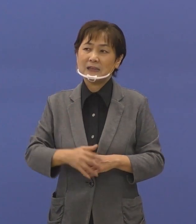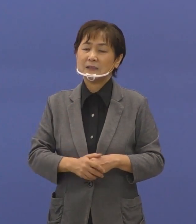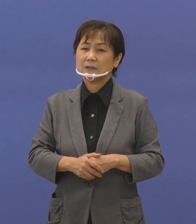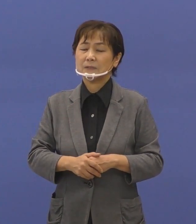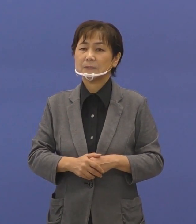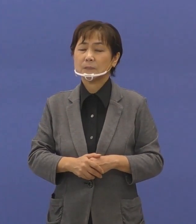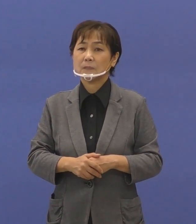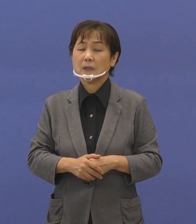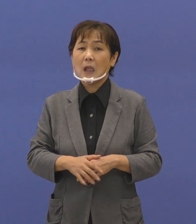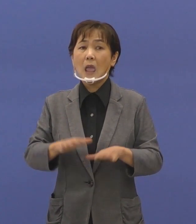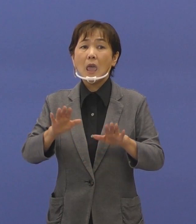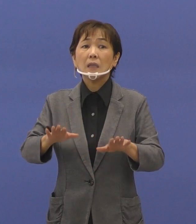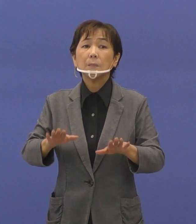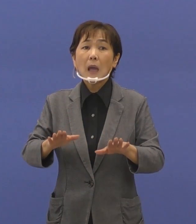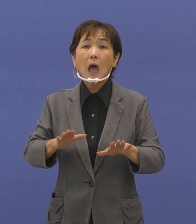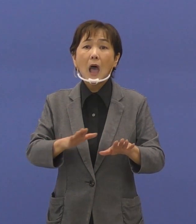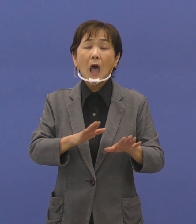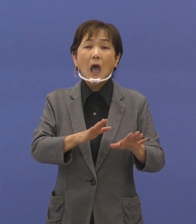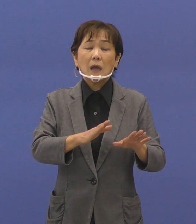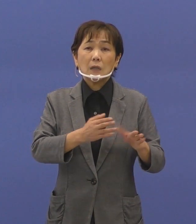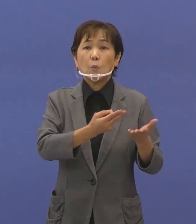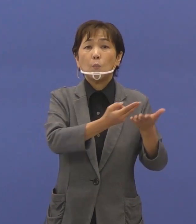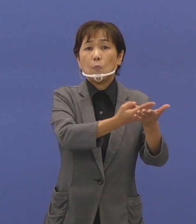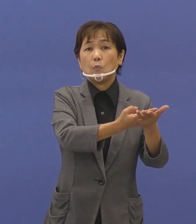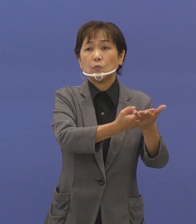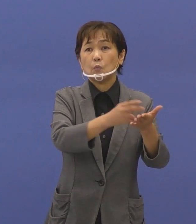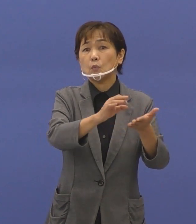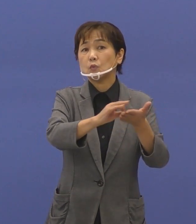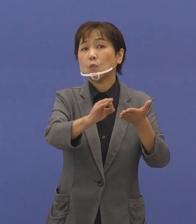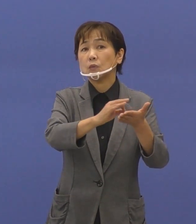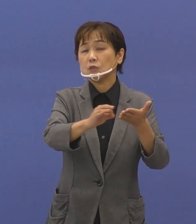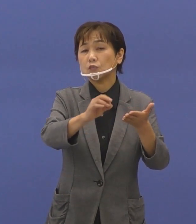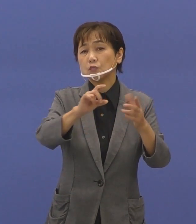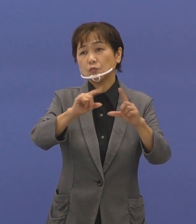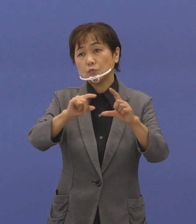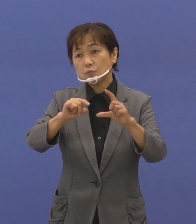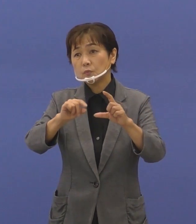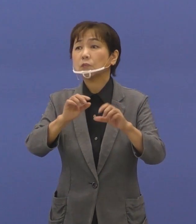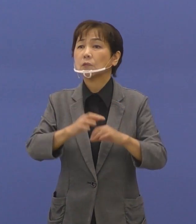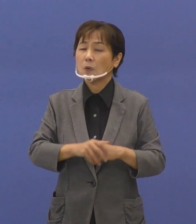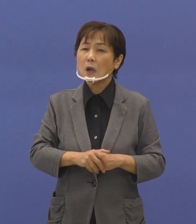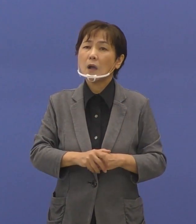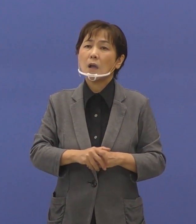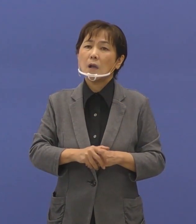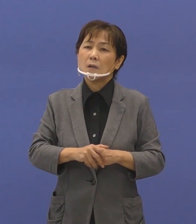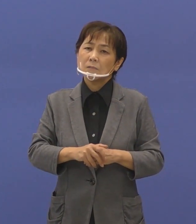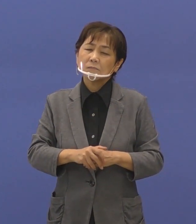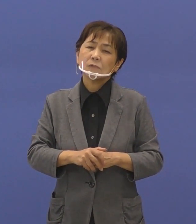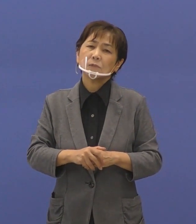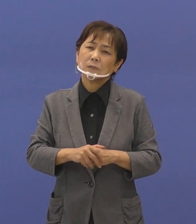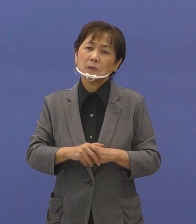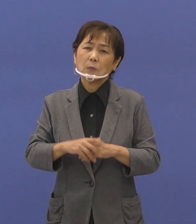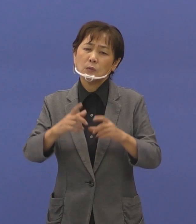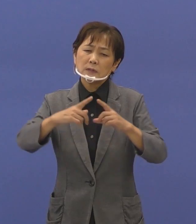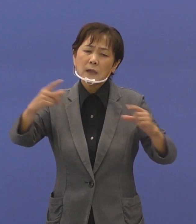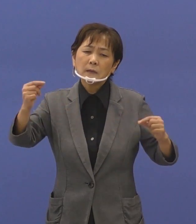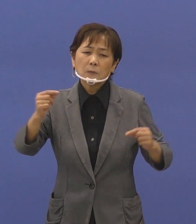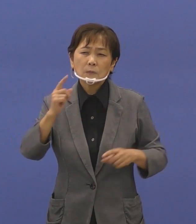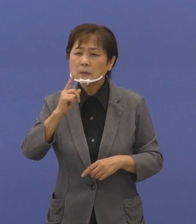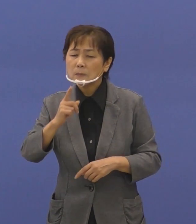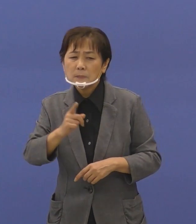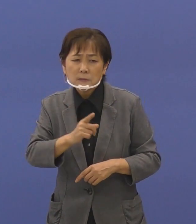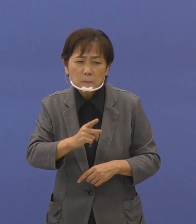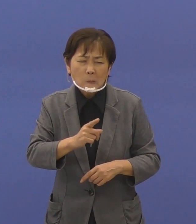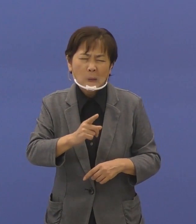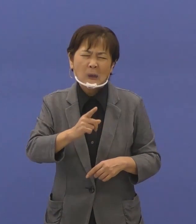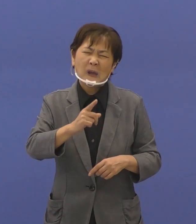病床使用率 40% 台前半で、対10万人あたりの人口者数も全国最低ランクという状況ですけど、医療機関へのやっ